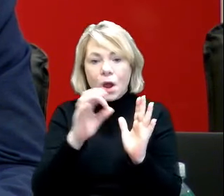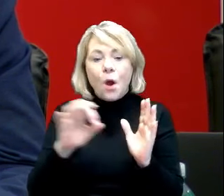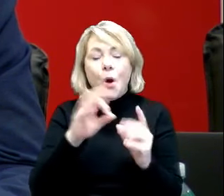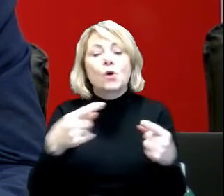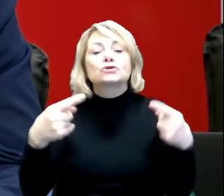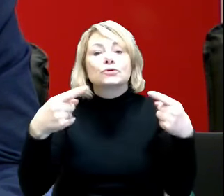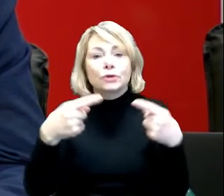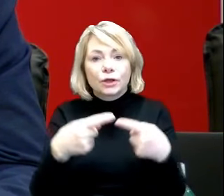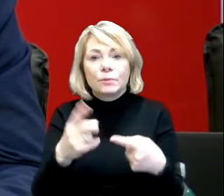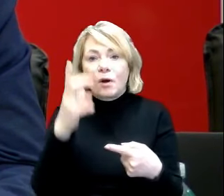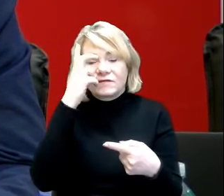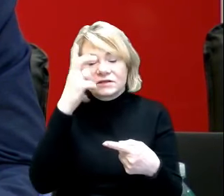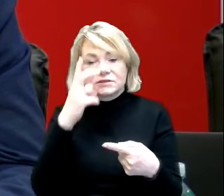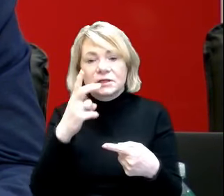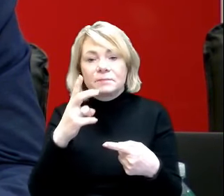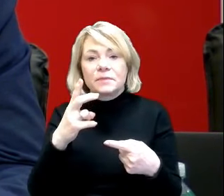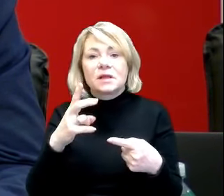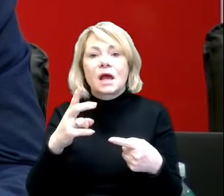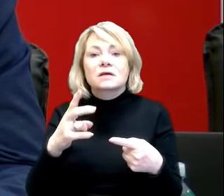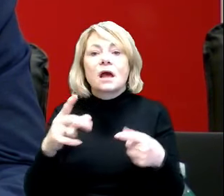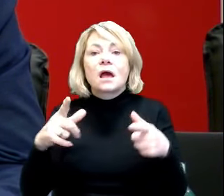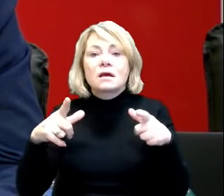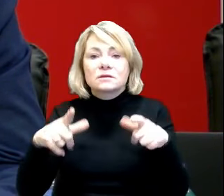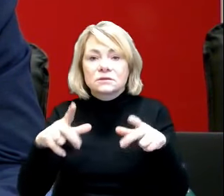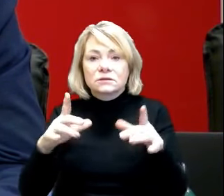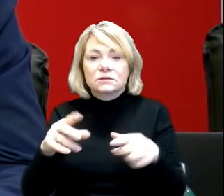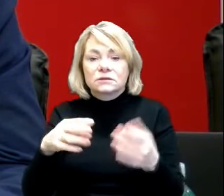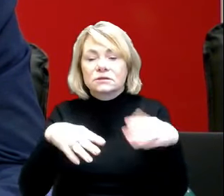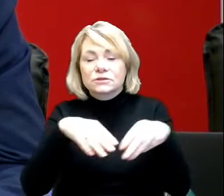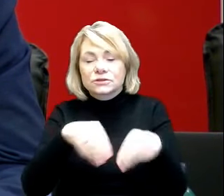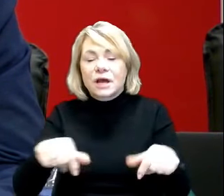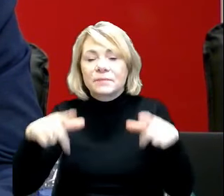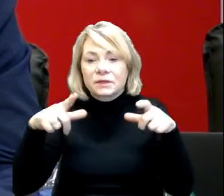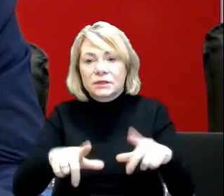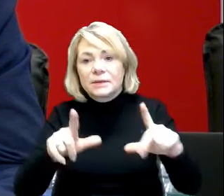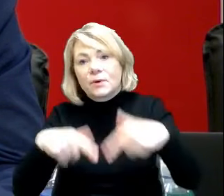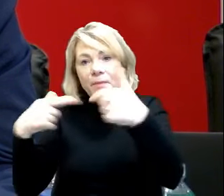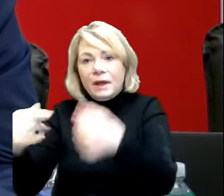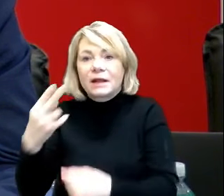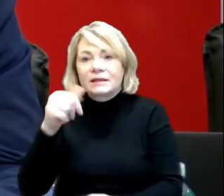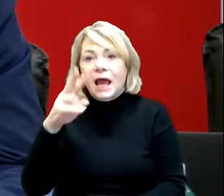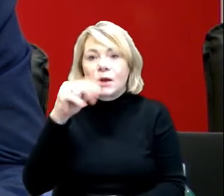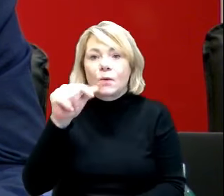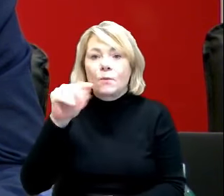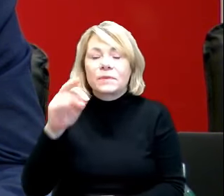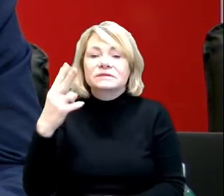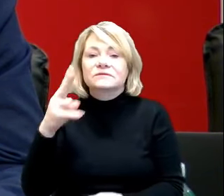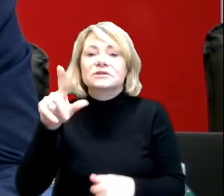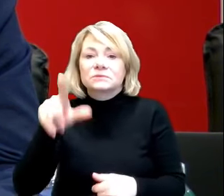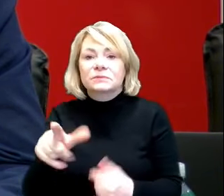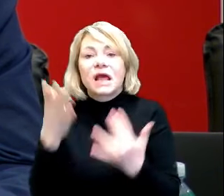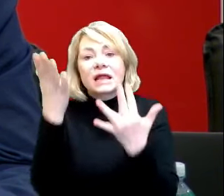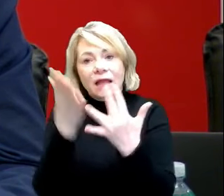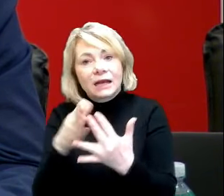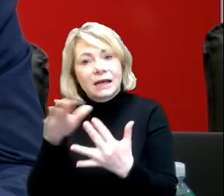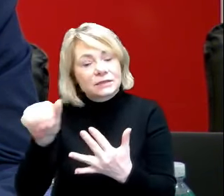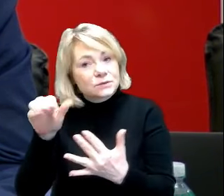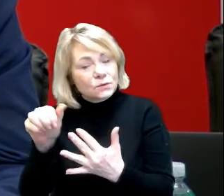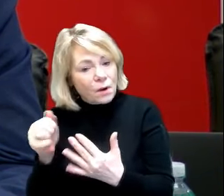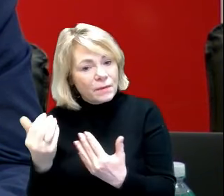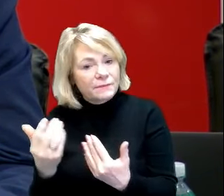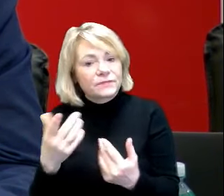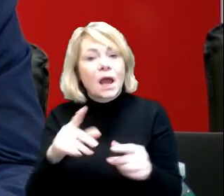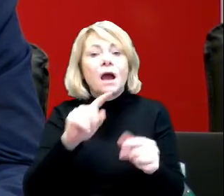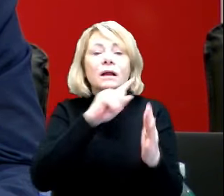valstybinės žemės sklypo naikupės gatvė 21 klaipėdoje dalies nuomos teisė klausimas svarstytas miesto plėtros